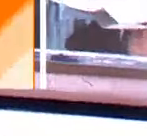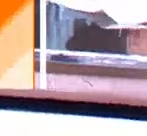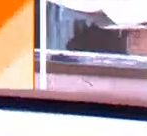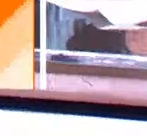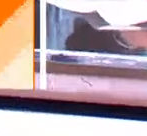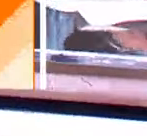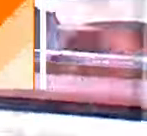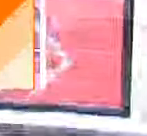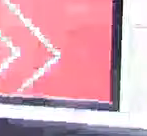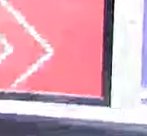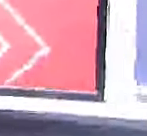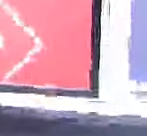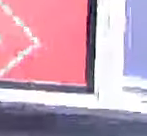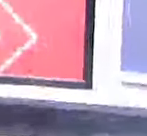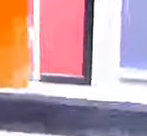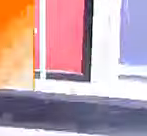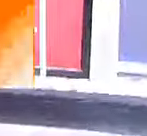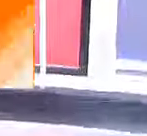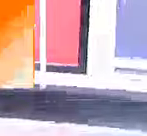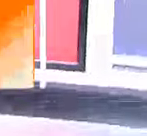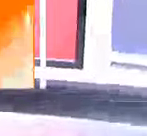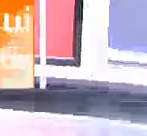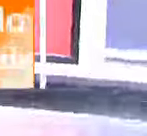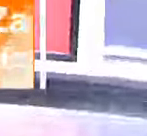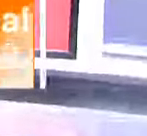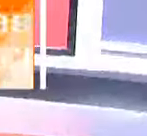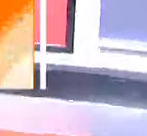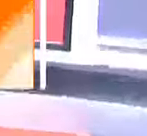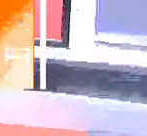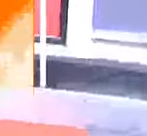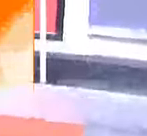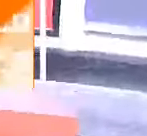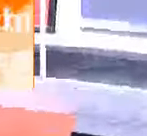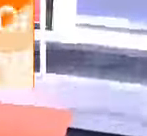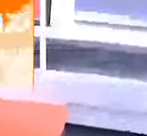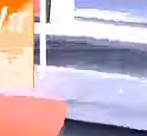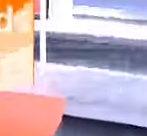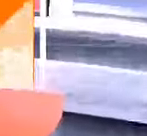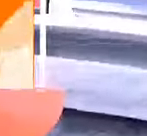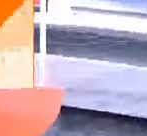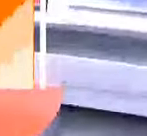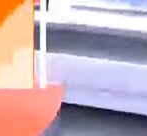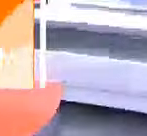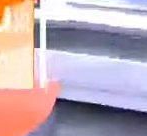pagbalita kasama si Kalad Karen. Present! Ako mo si Julius